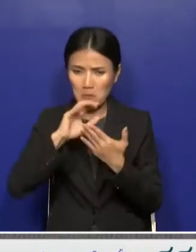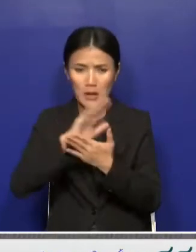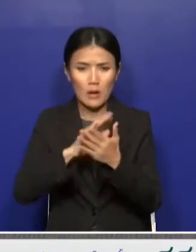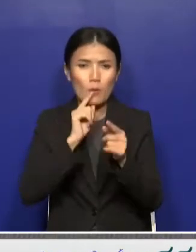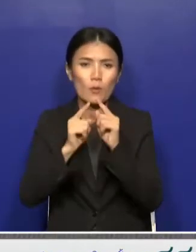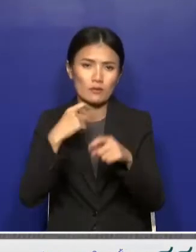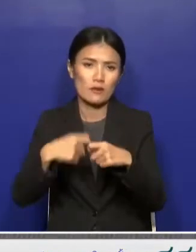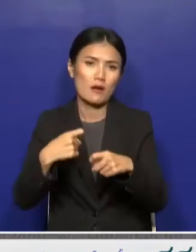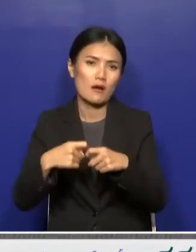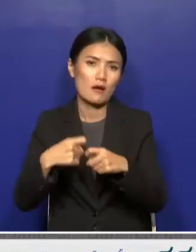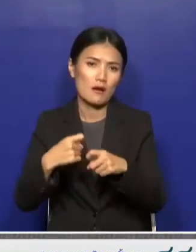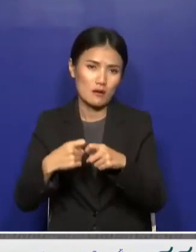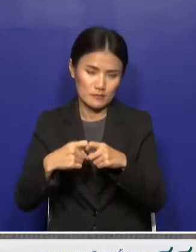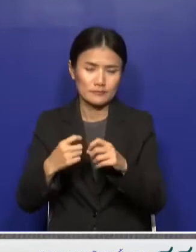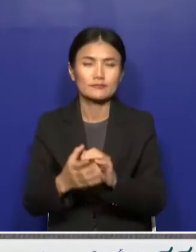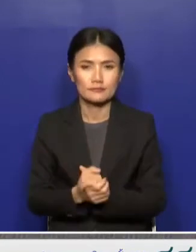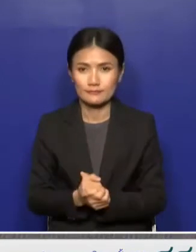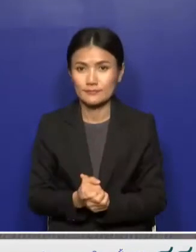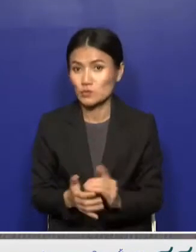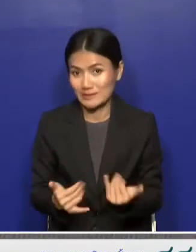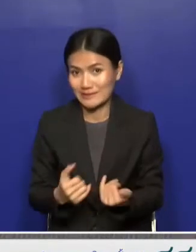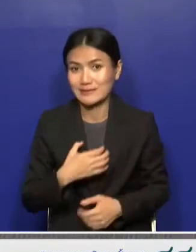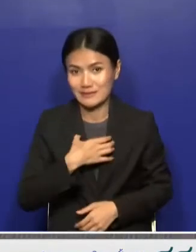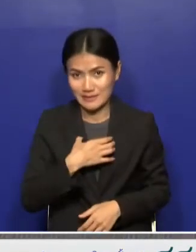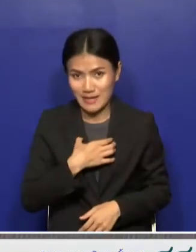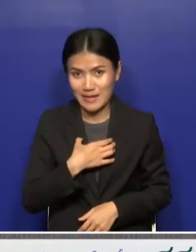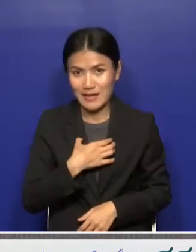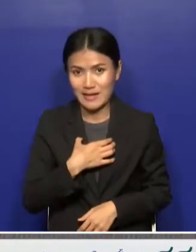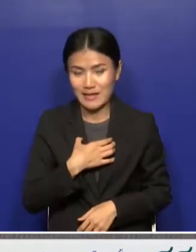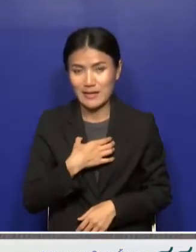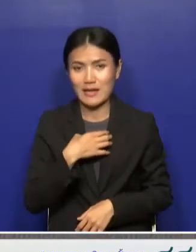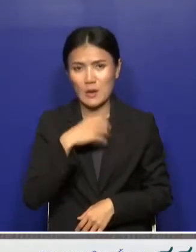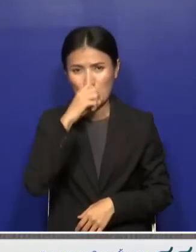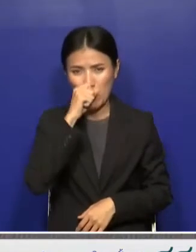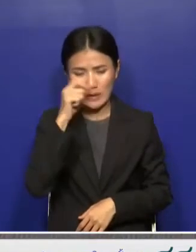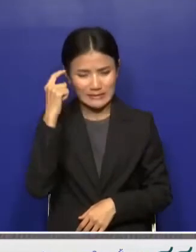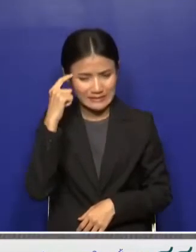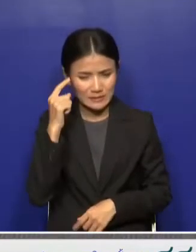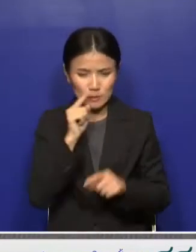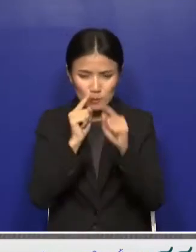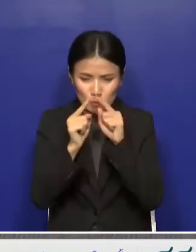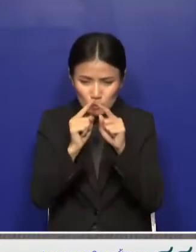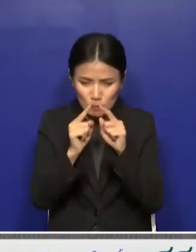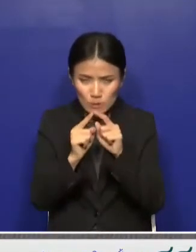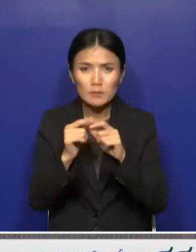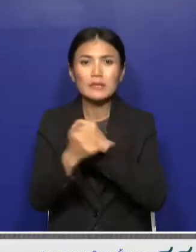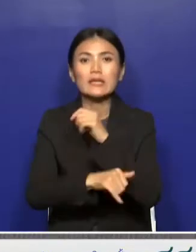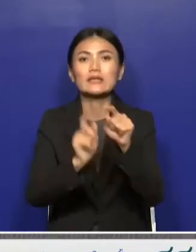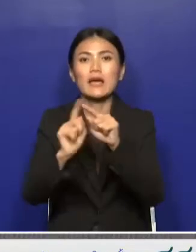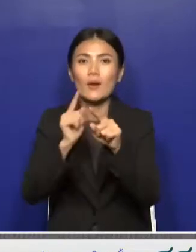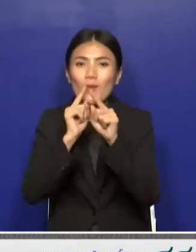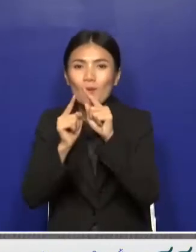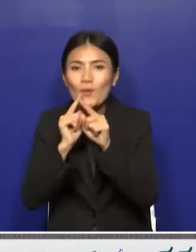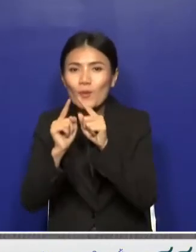ของเราก็จะด้อยลงนะครับเพราะฉะนั้นผมคิดอยากจะให้เราเนี่ยได้ลองคุยเข้าประตูดูแต่ไม่ได้หมายถึงว่าเราจะไปตกลงกับเข